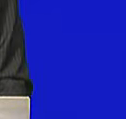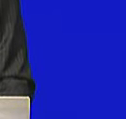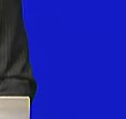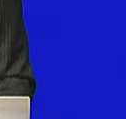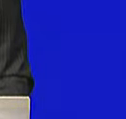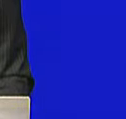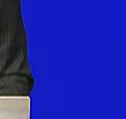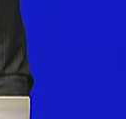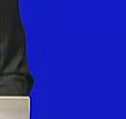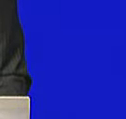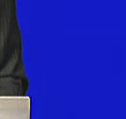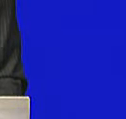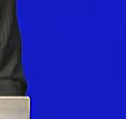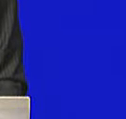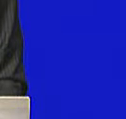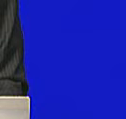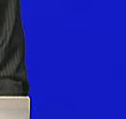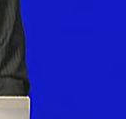qui travaille.